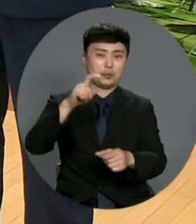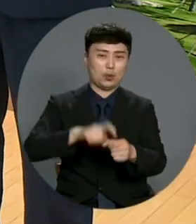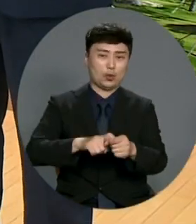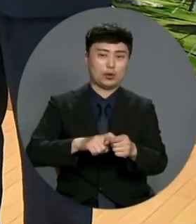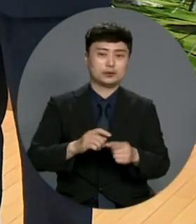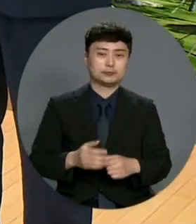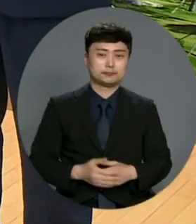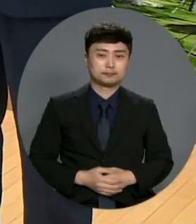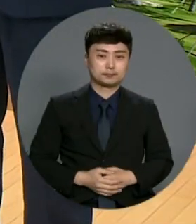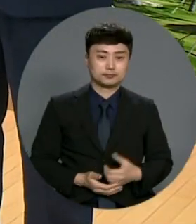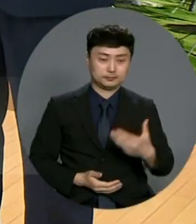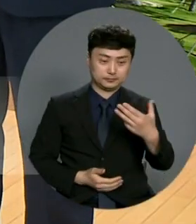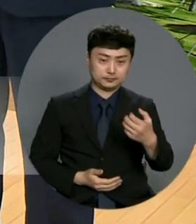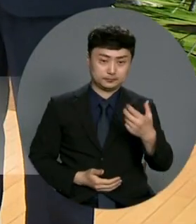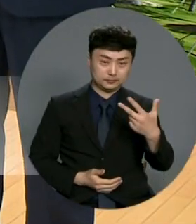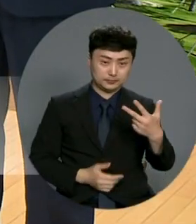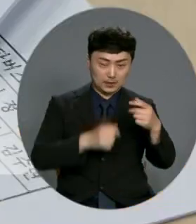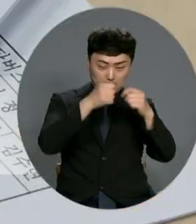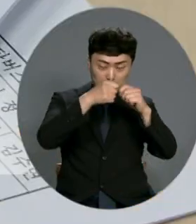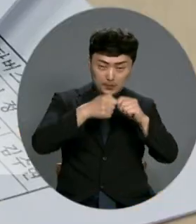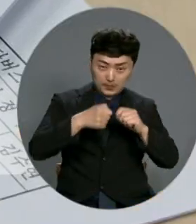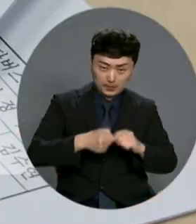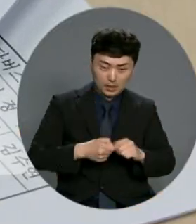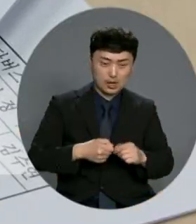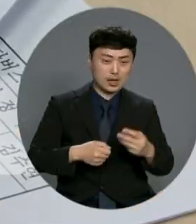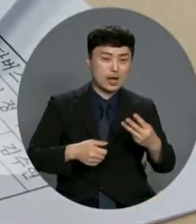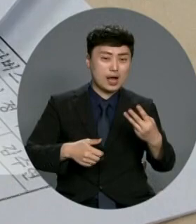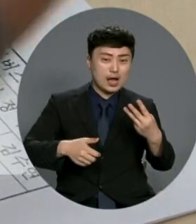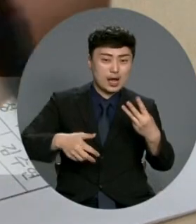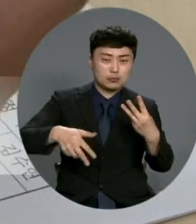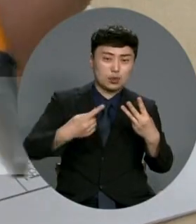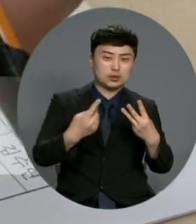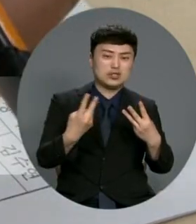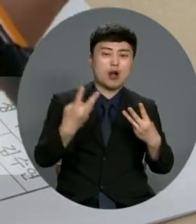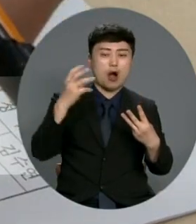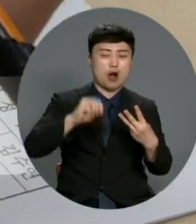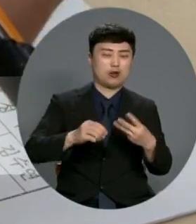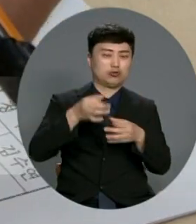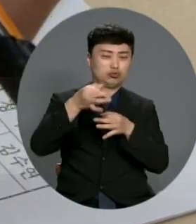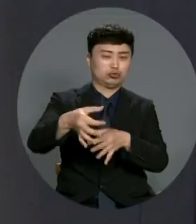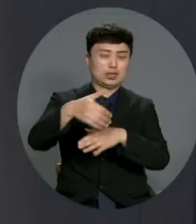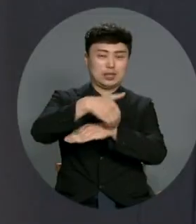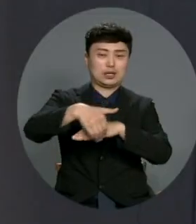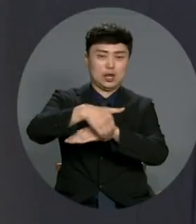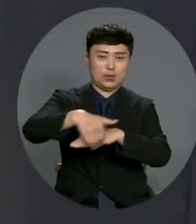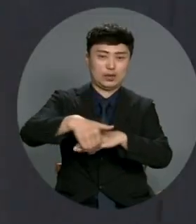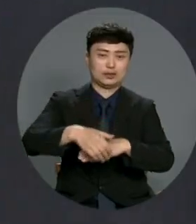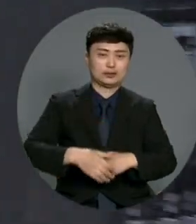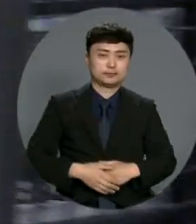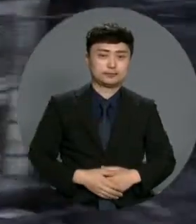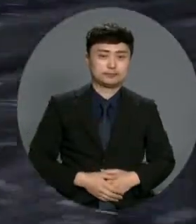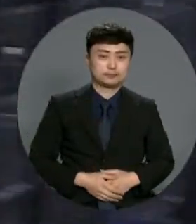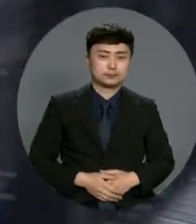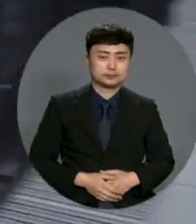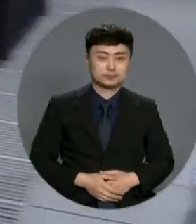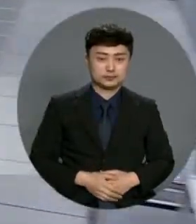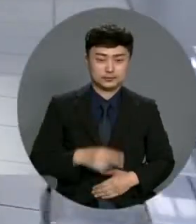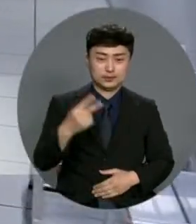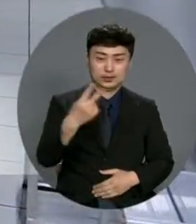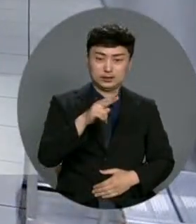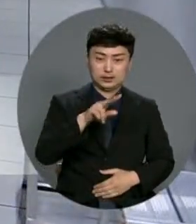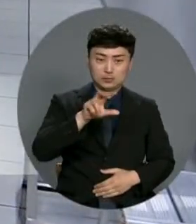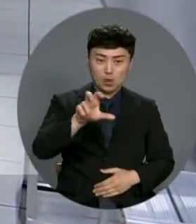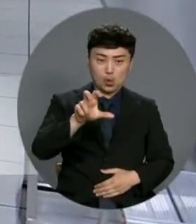위해 87개 세부 과제를 정하고 3조 2천억 원을 투자하기로 했습니다. 우선 오는